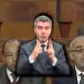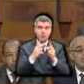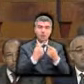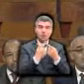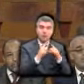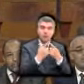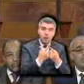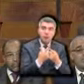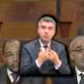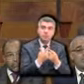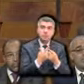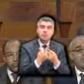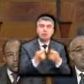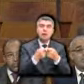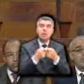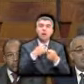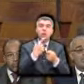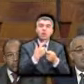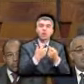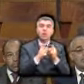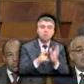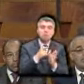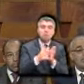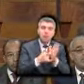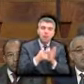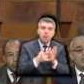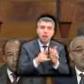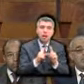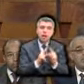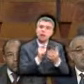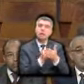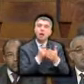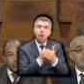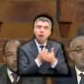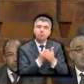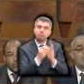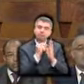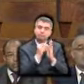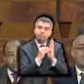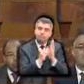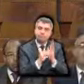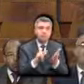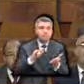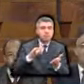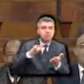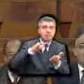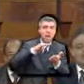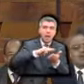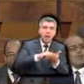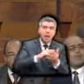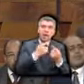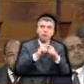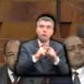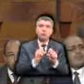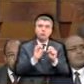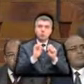لما لا حتى العزله على الشبكات السكك الحديديه، هذا مطلب، وثم يعني العزله الجويه. وفي هذا الاطار نحيي مبادره المجلس